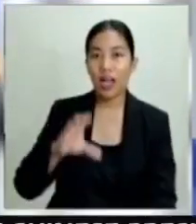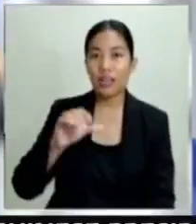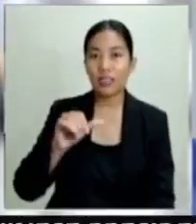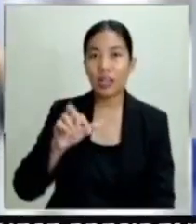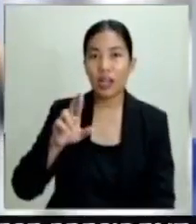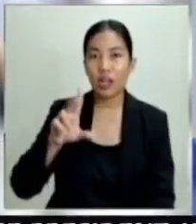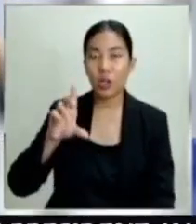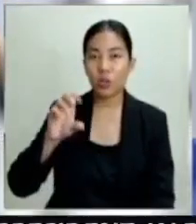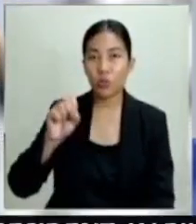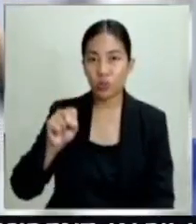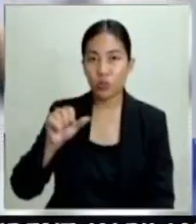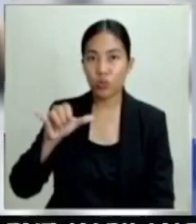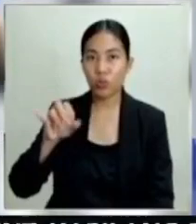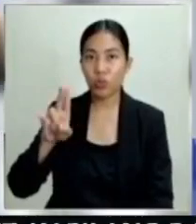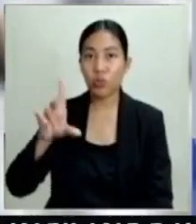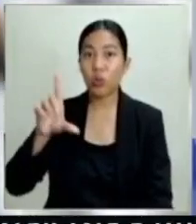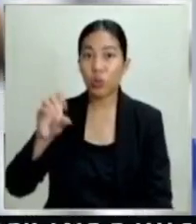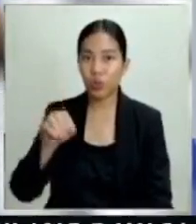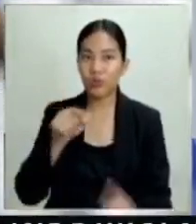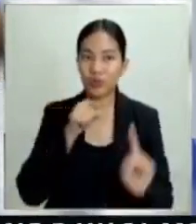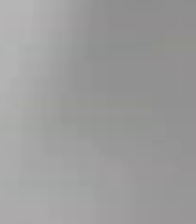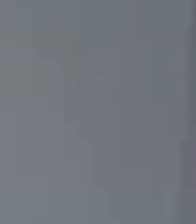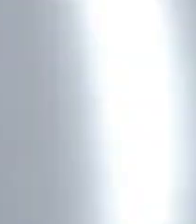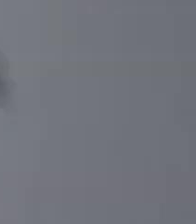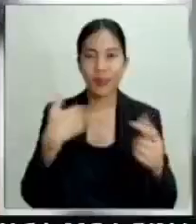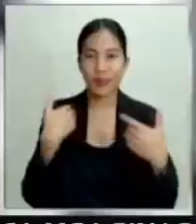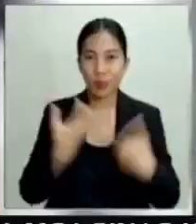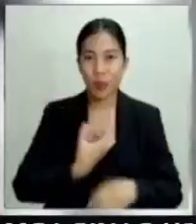palarong pambansa. Nakatutok si Oscar Oida.